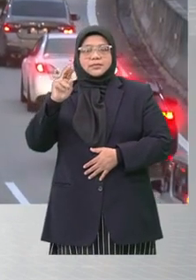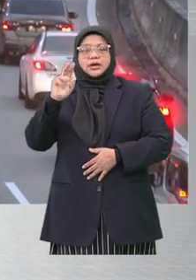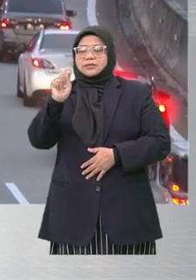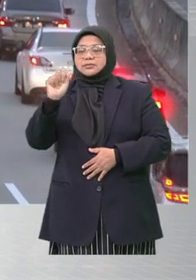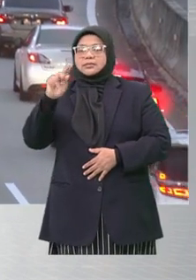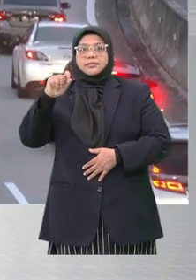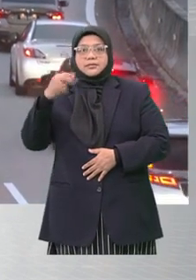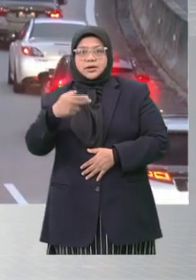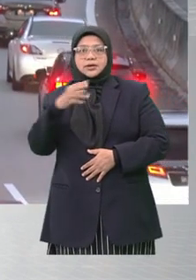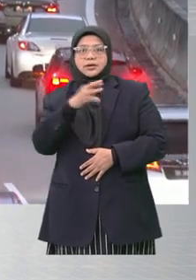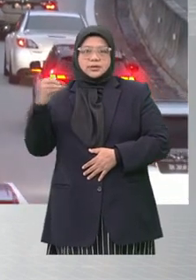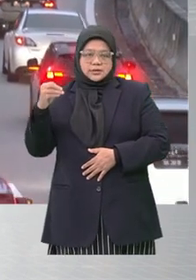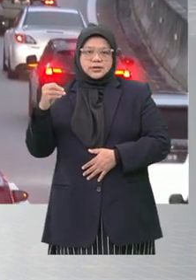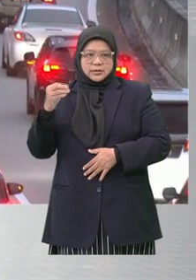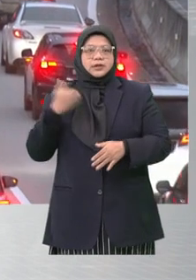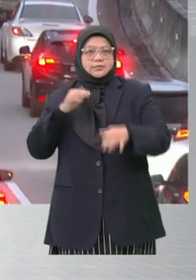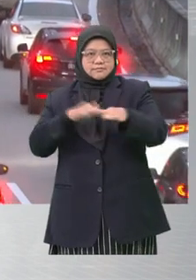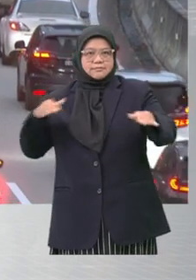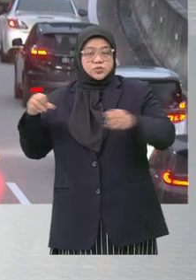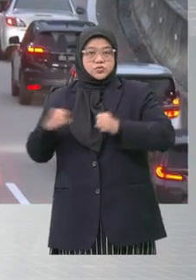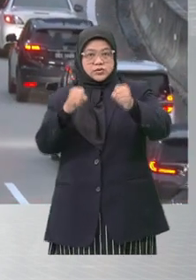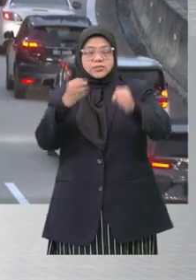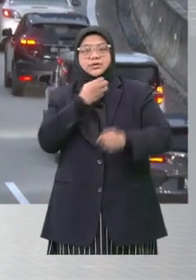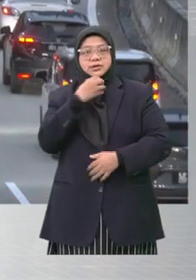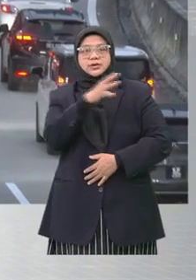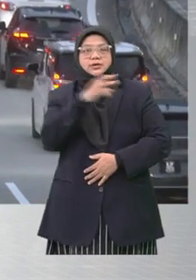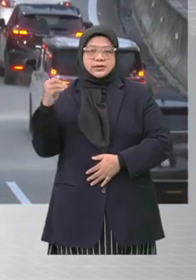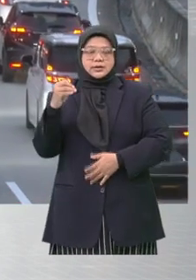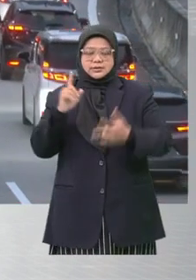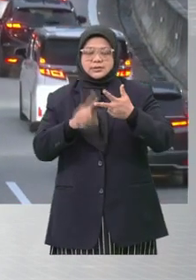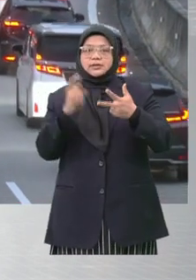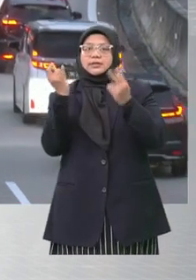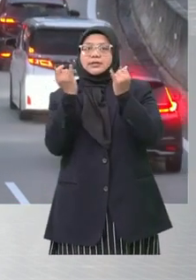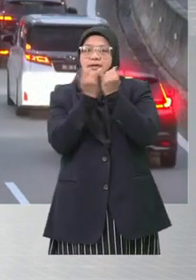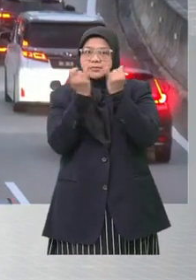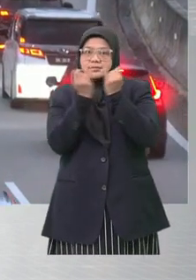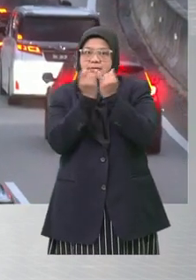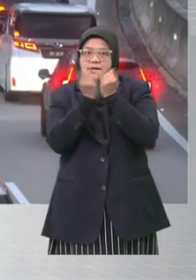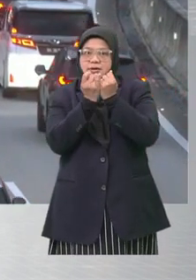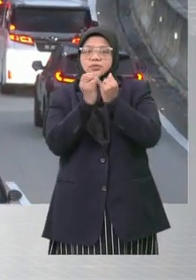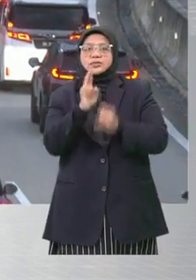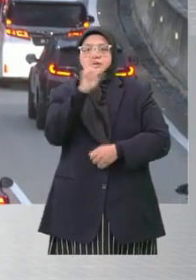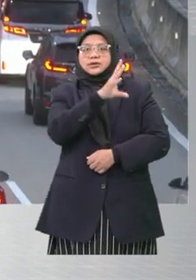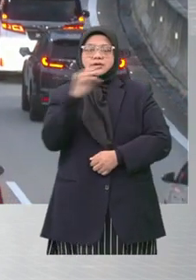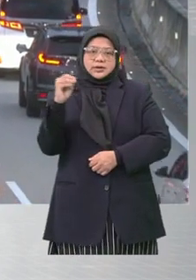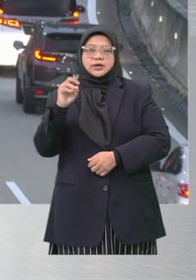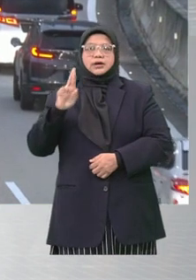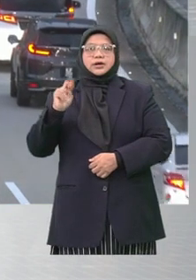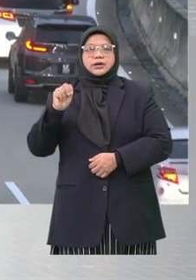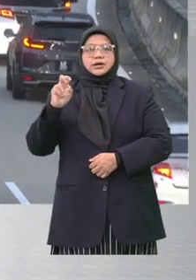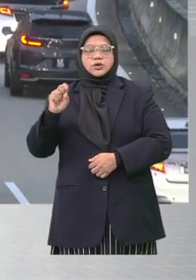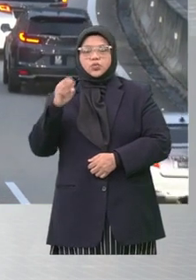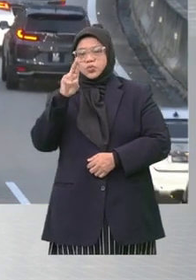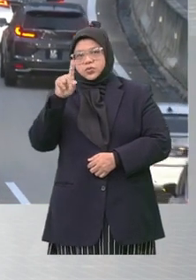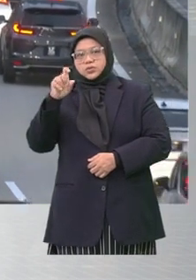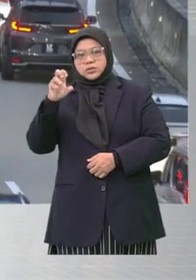Utara menuju ke RNR Sungai Perak, dari hentian sebelah Taiping menuju ke Taiping Utara, dari RNR Gunung Semanggur menuju